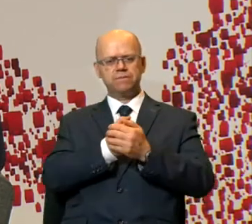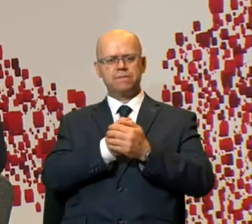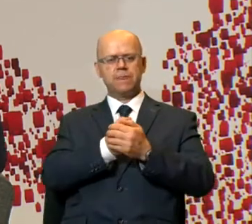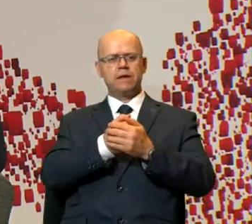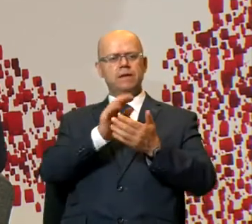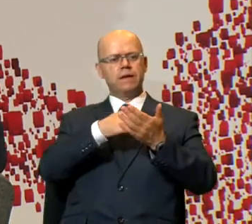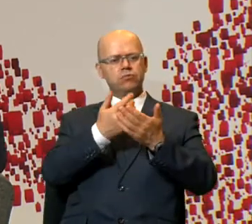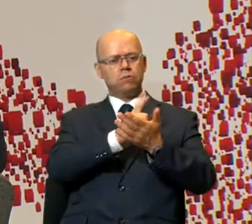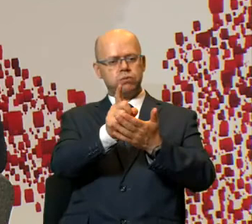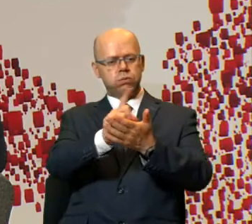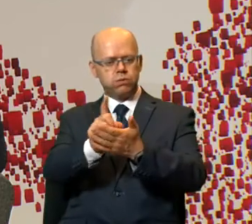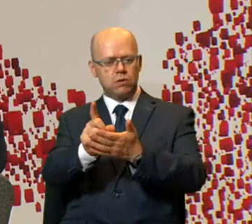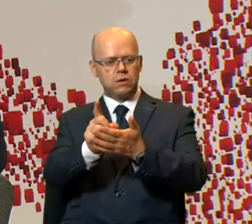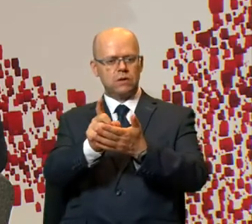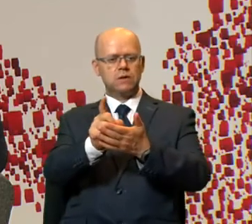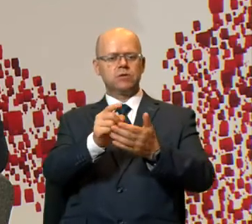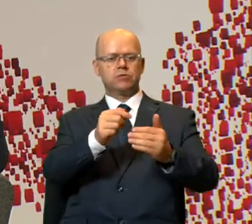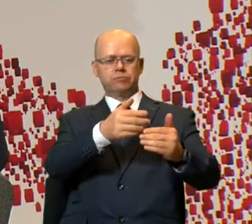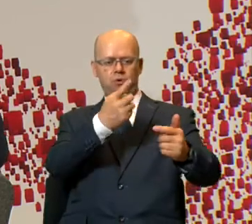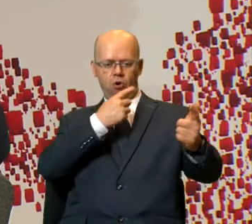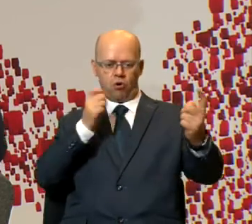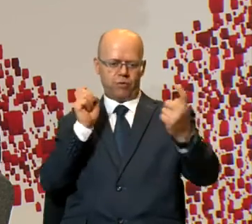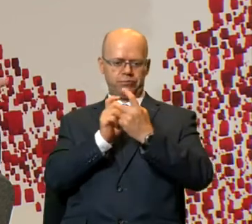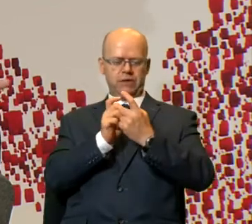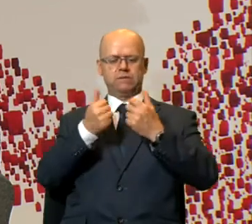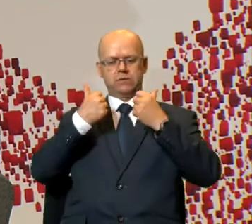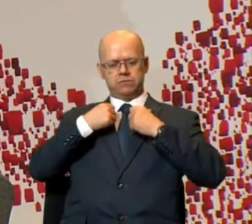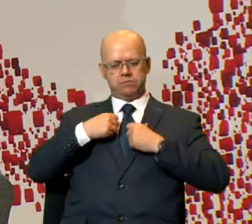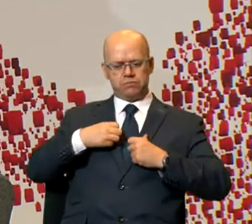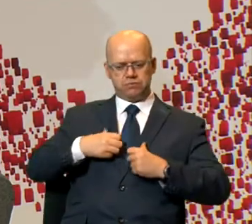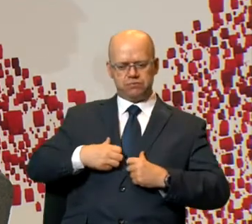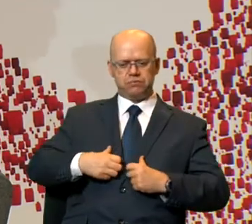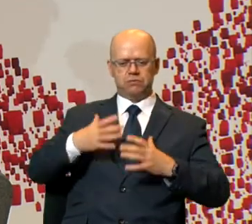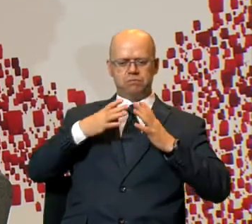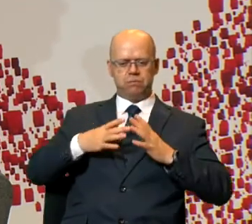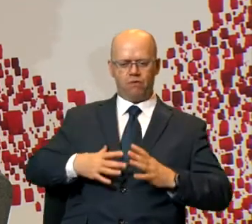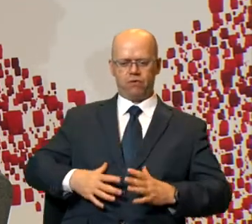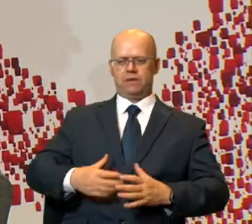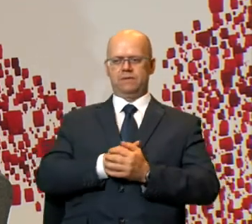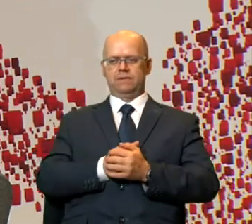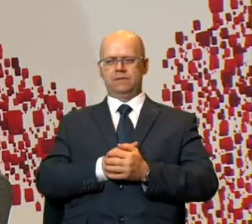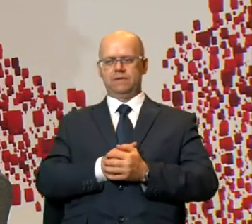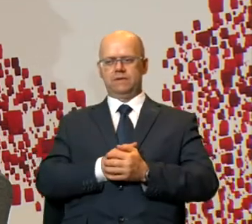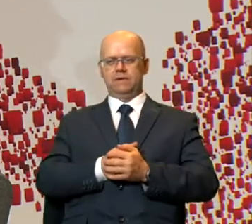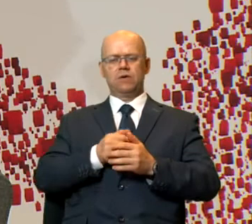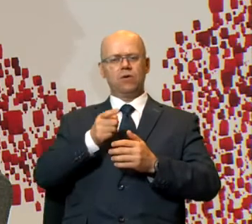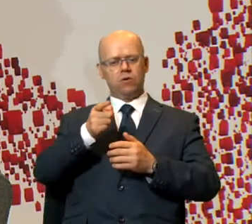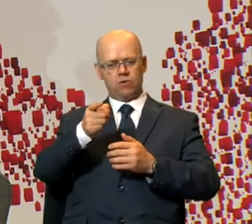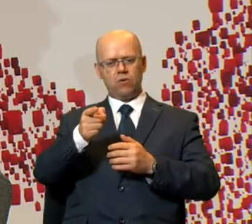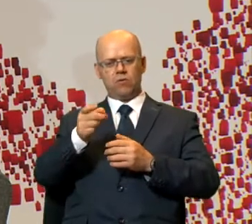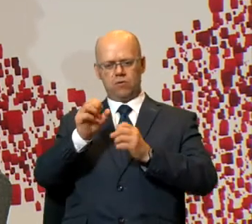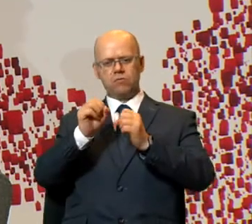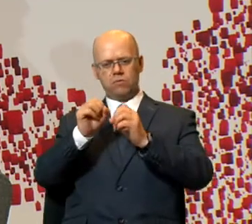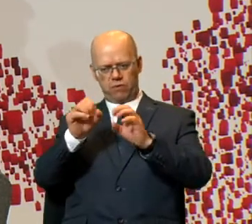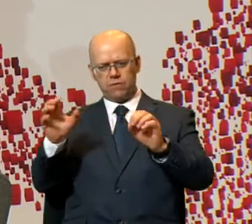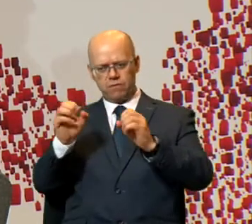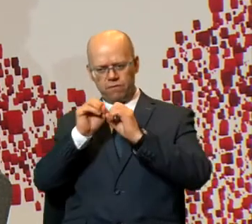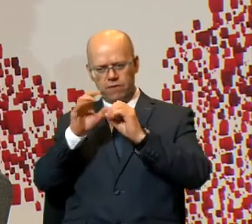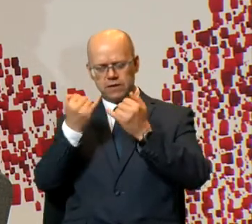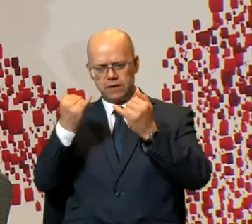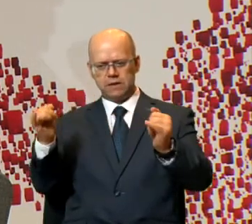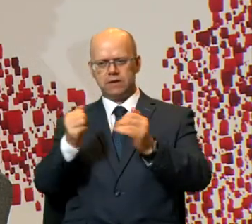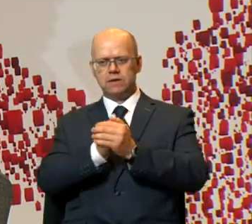na przyspieszenie jest spowolnienie. Pana zdaniem nie jest to odtrutka nowoczesności. Nowoczesność rządzi się zupełnie